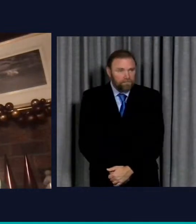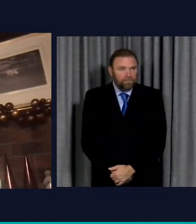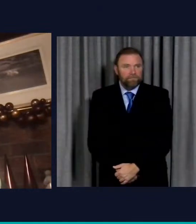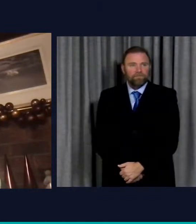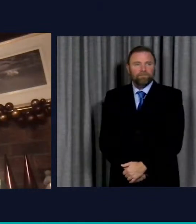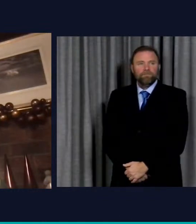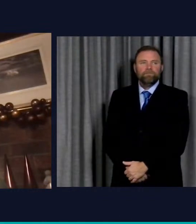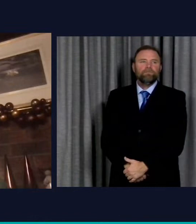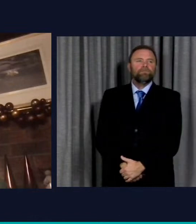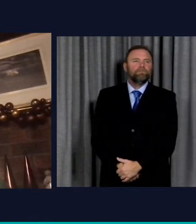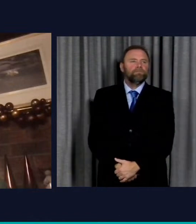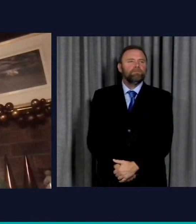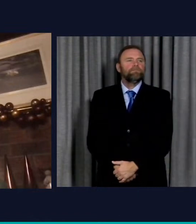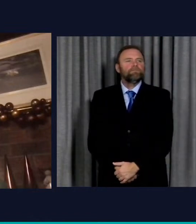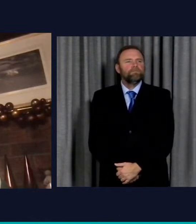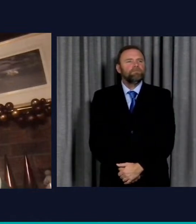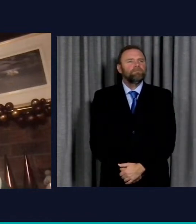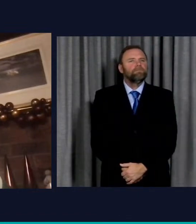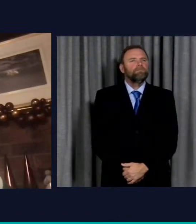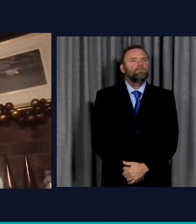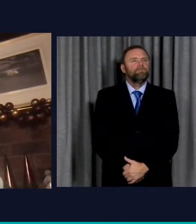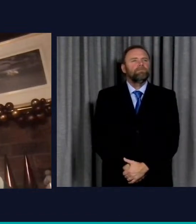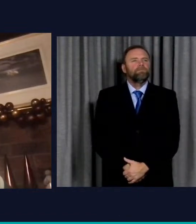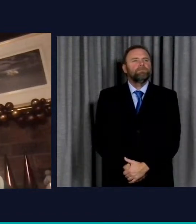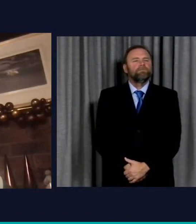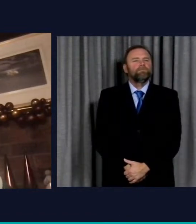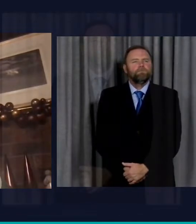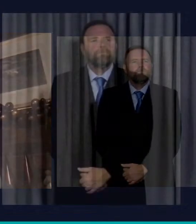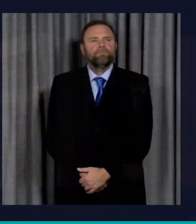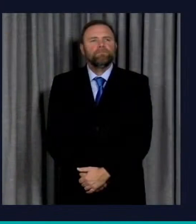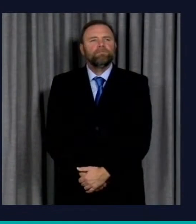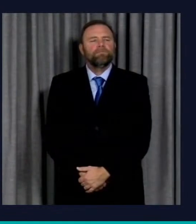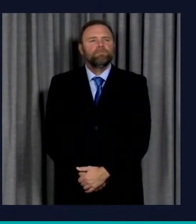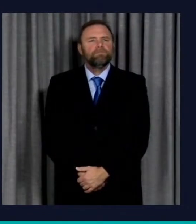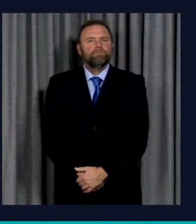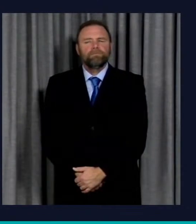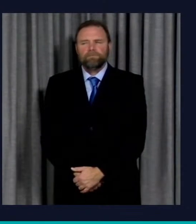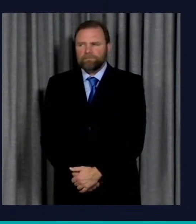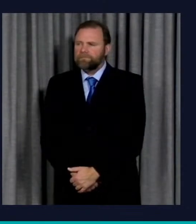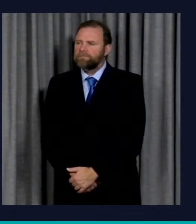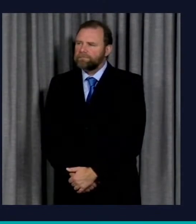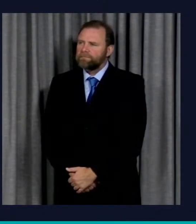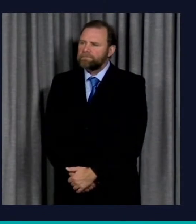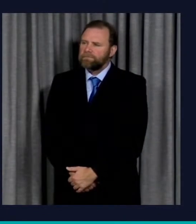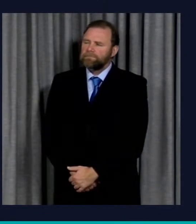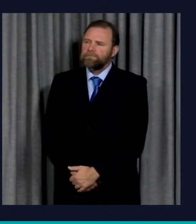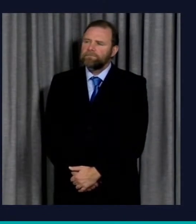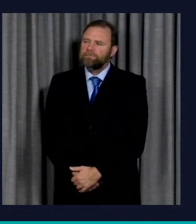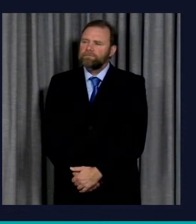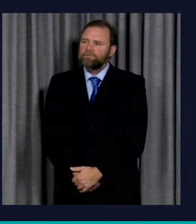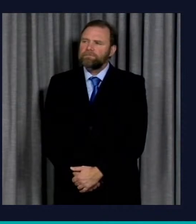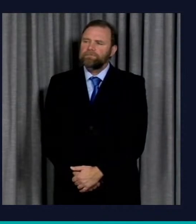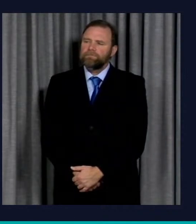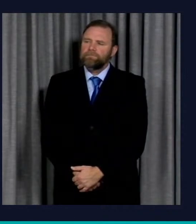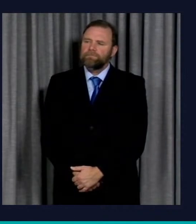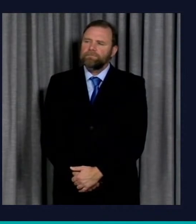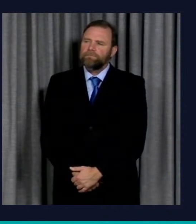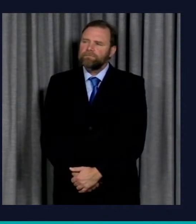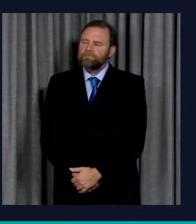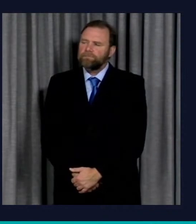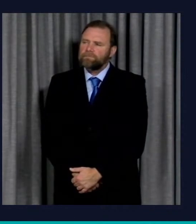eleni, ac a fyddech chi'n annog pobl eraill I wneud yr un fath? Wel, diolch Thomas. Wel, dwi'n trial I mynd ar ôl y cyngor dwi